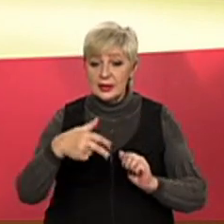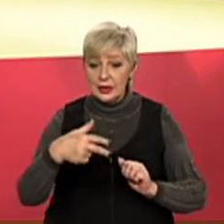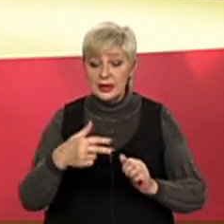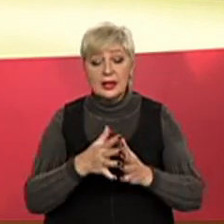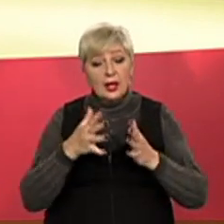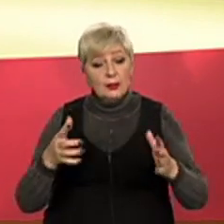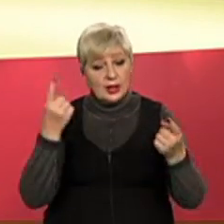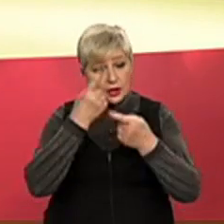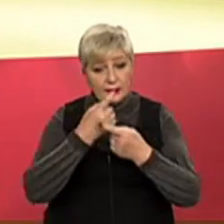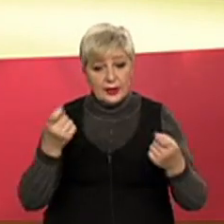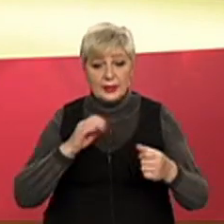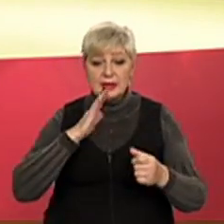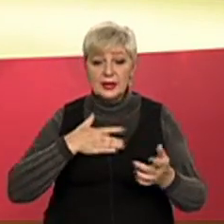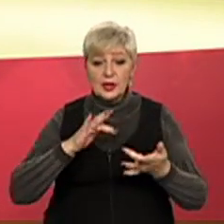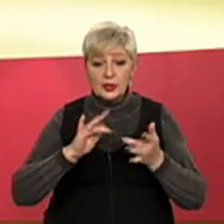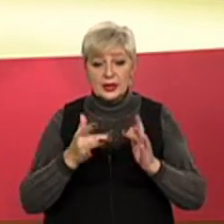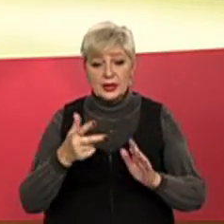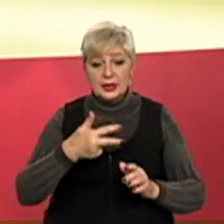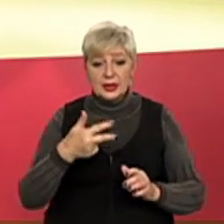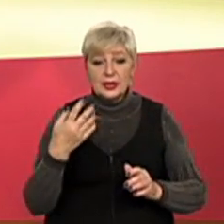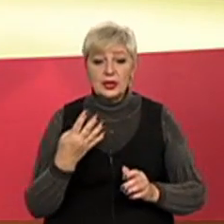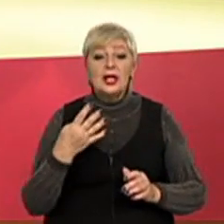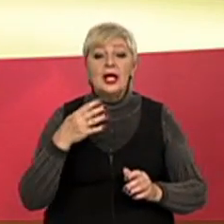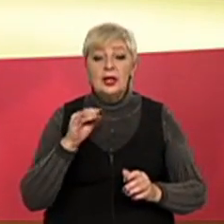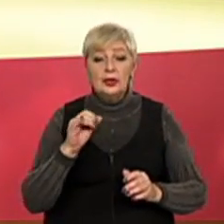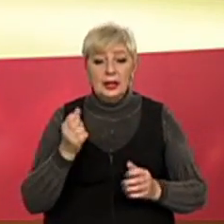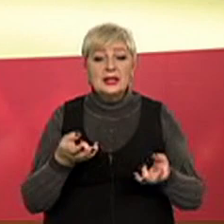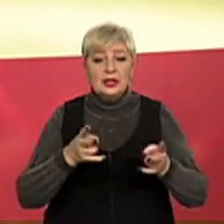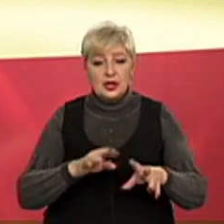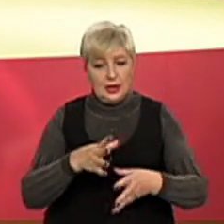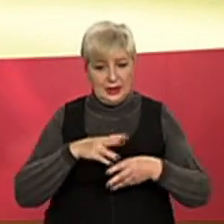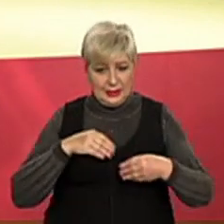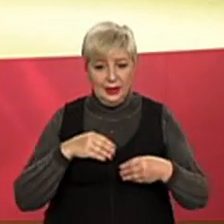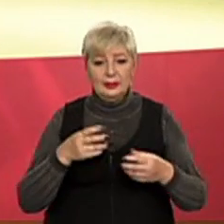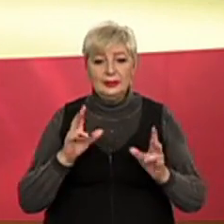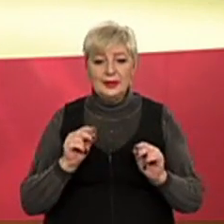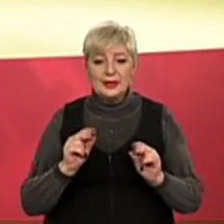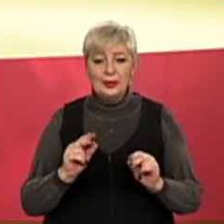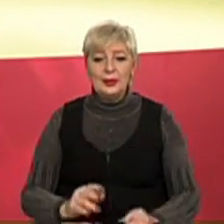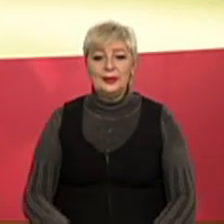16:30. Більше інформації на нашому сайті 34.ua. Залишайтесь деталями.